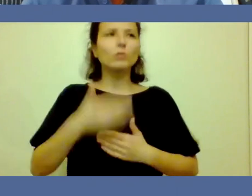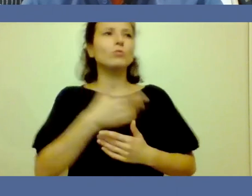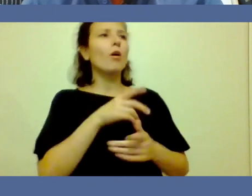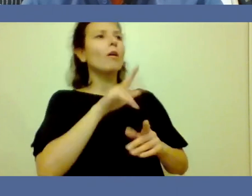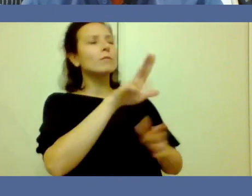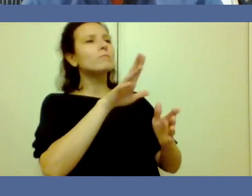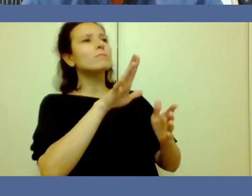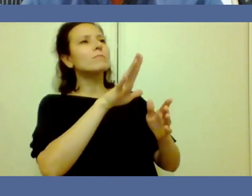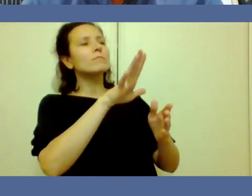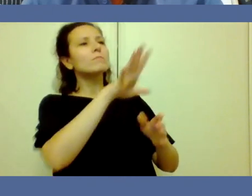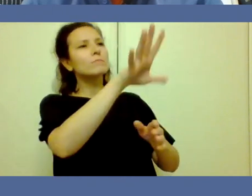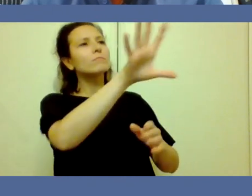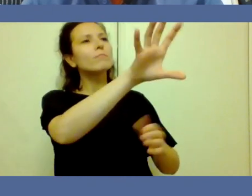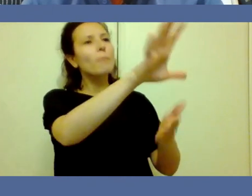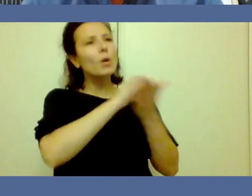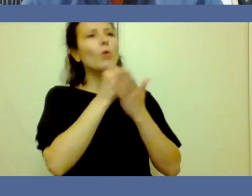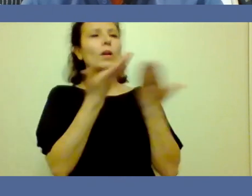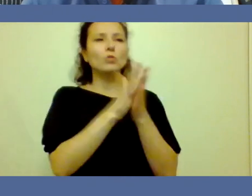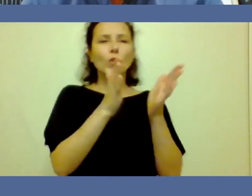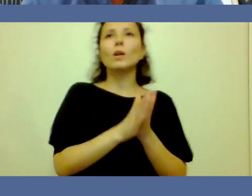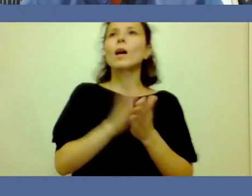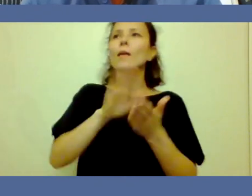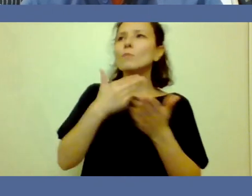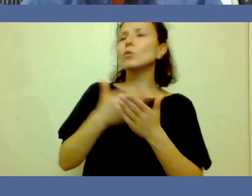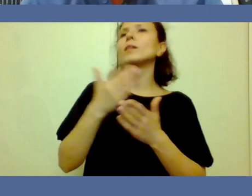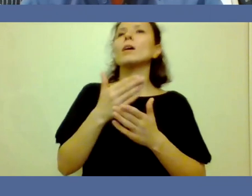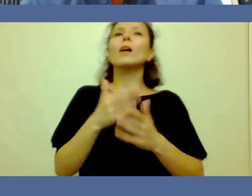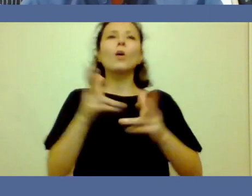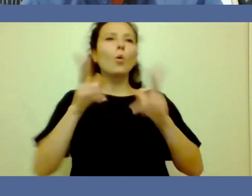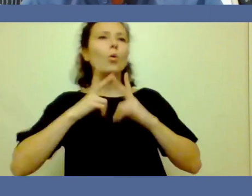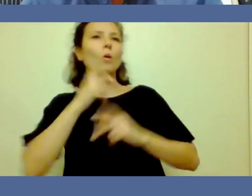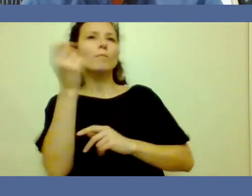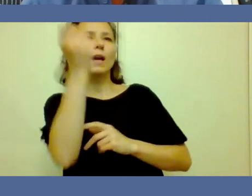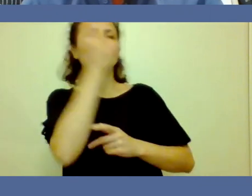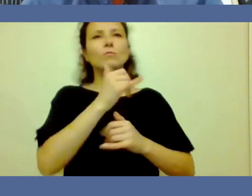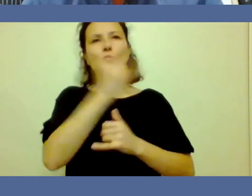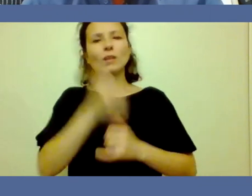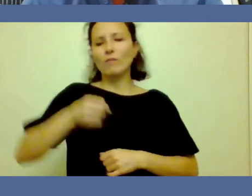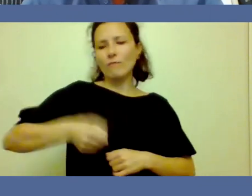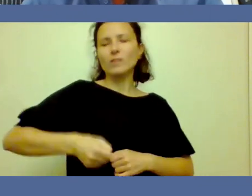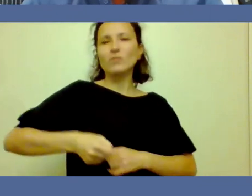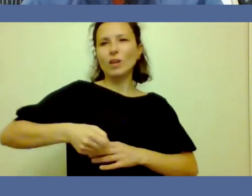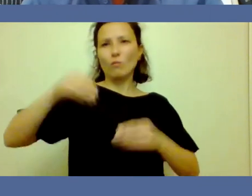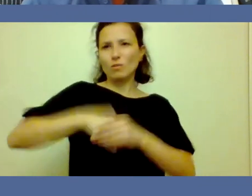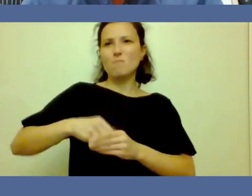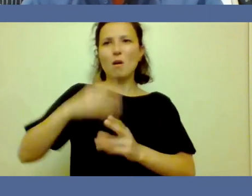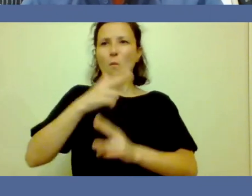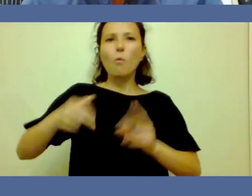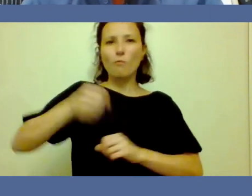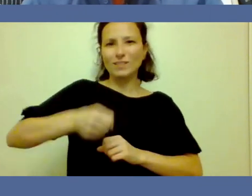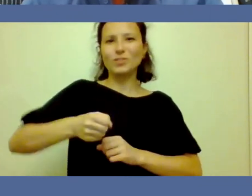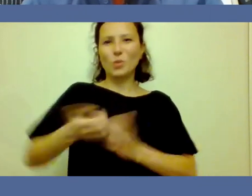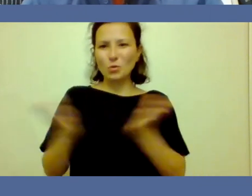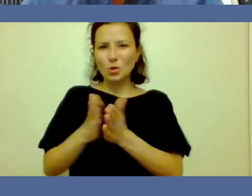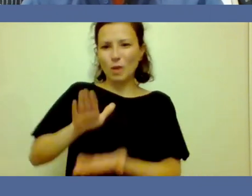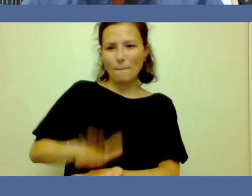kończę książkę albo nie wiem, jadę na urlop, to zawsze pakuję walizkę, pół walizki książek i czytam